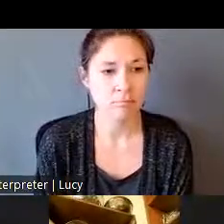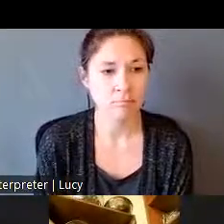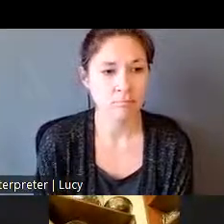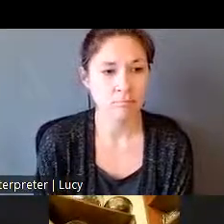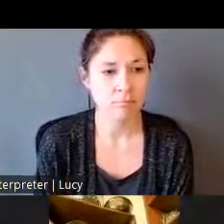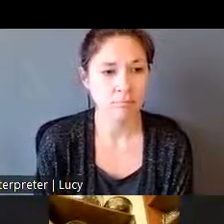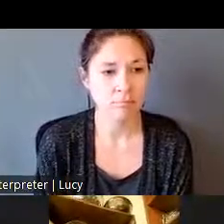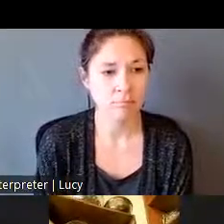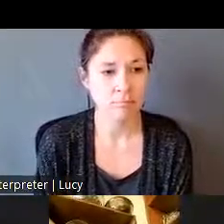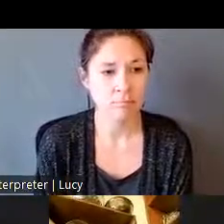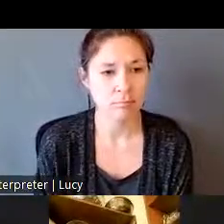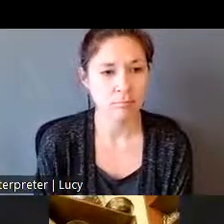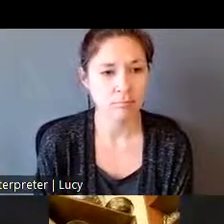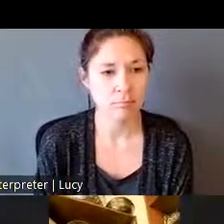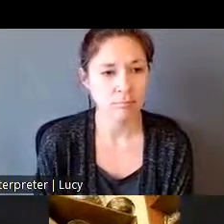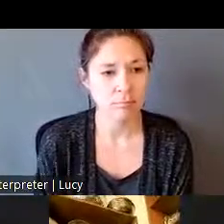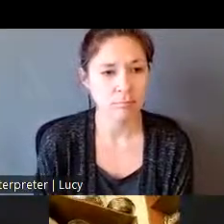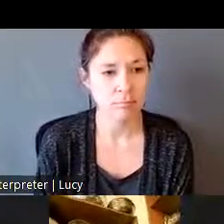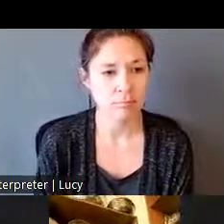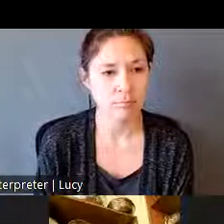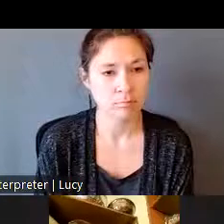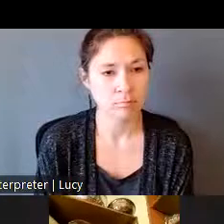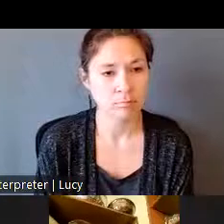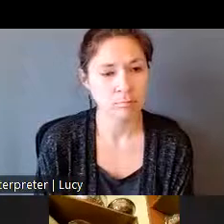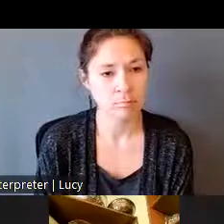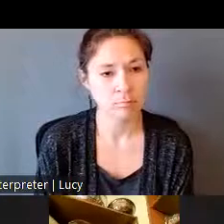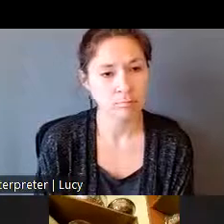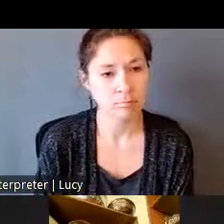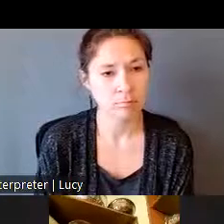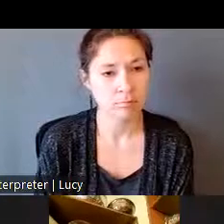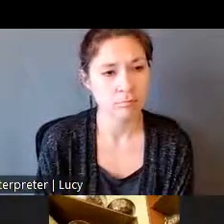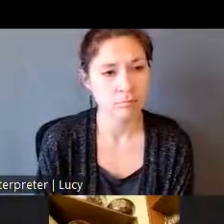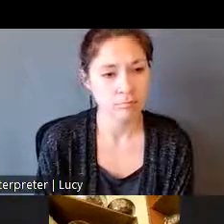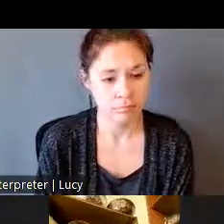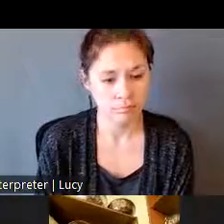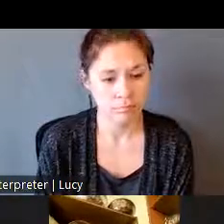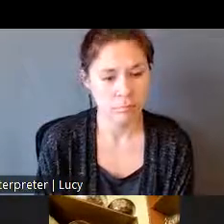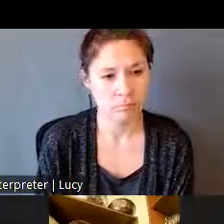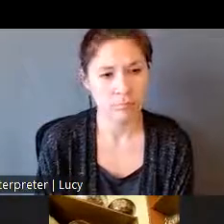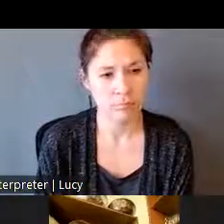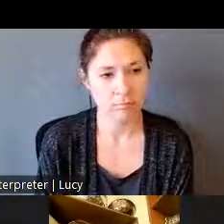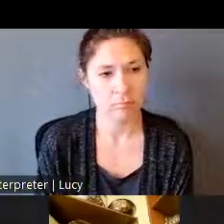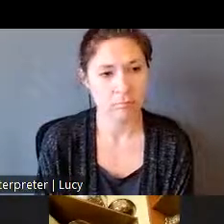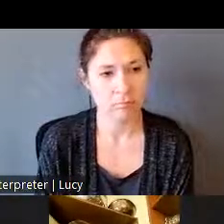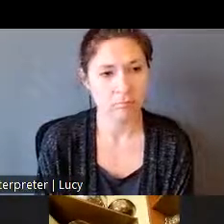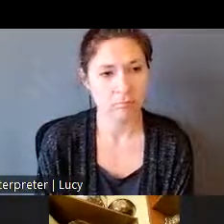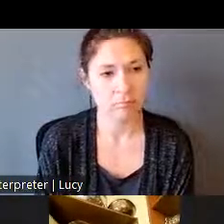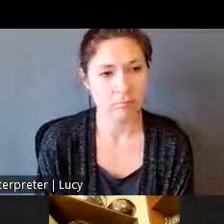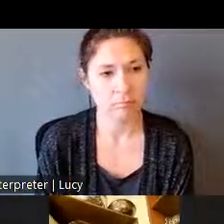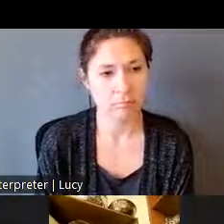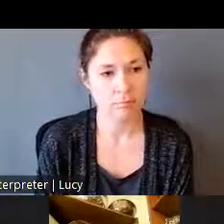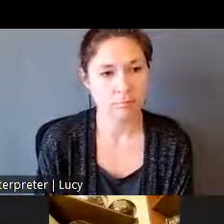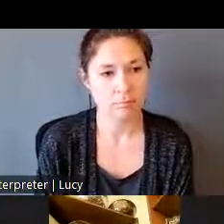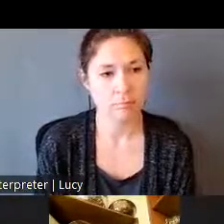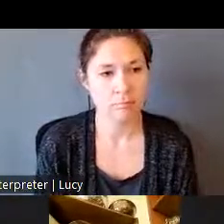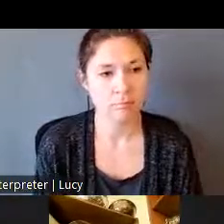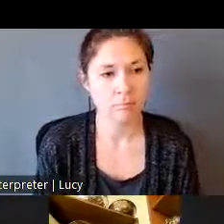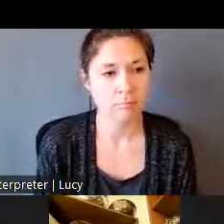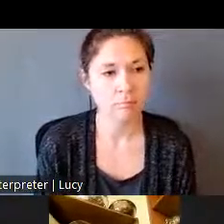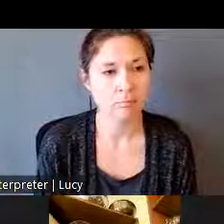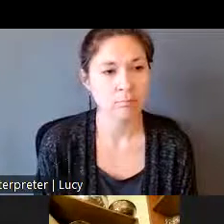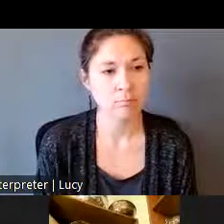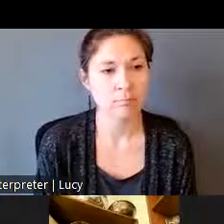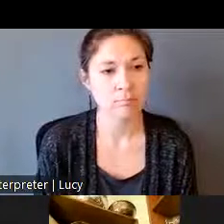你屏幕的右下角有3个点，然后你点击这个3个点之后，等着我和这个 Terry 来给您